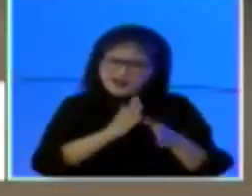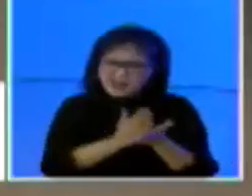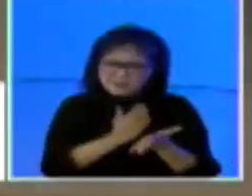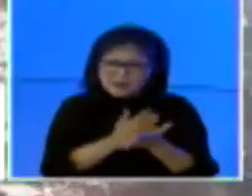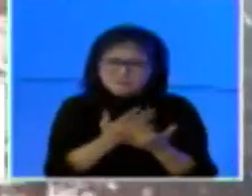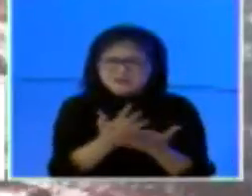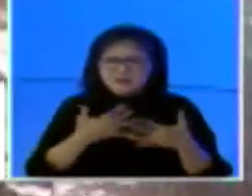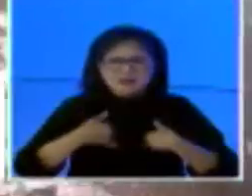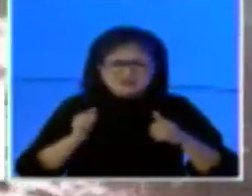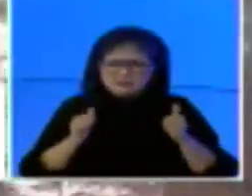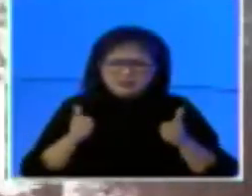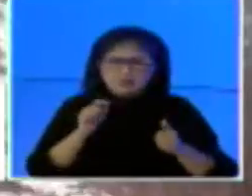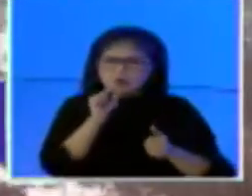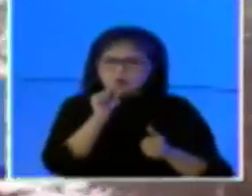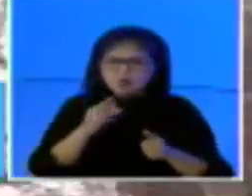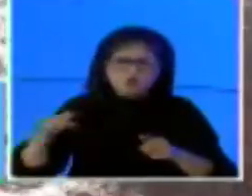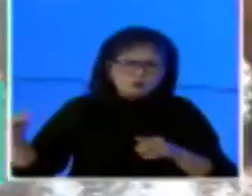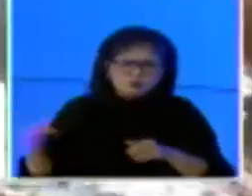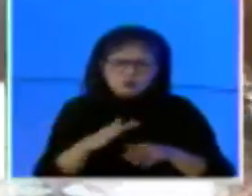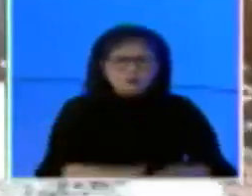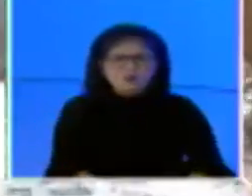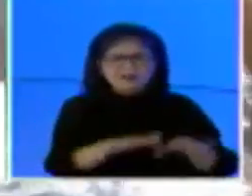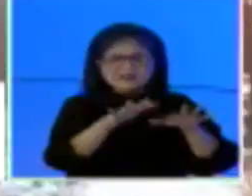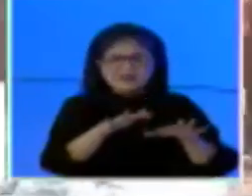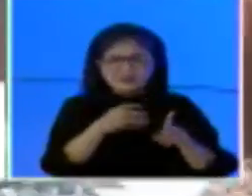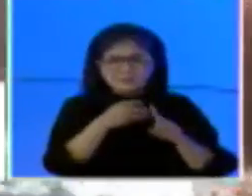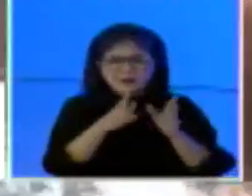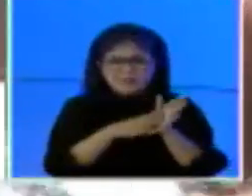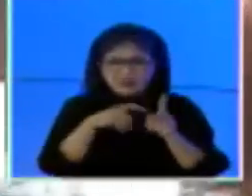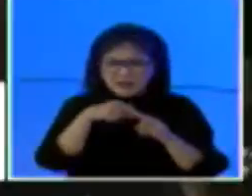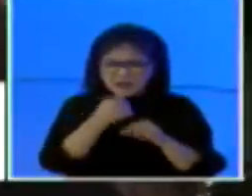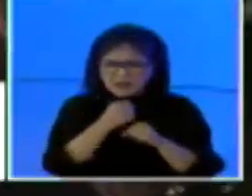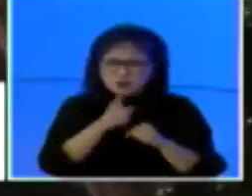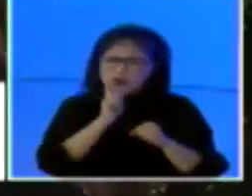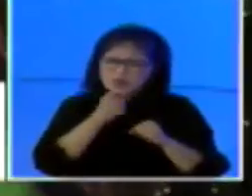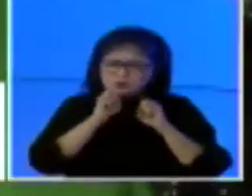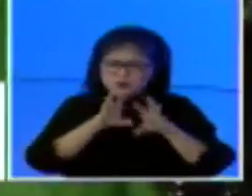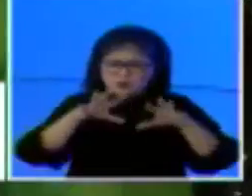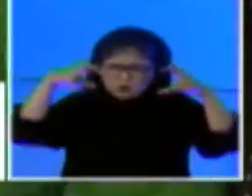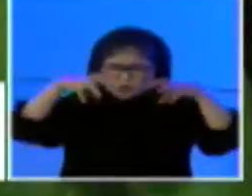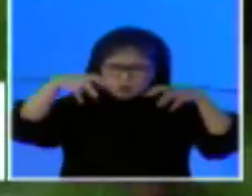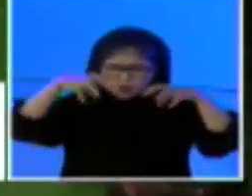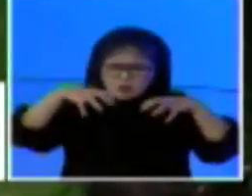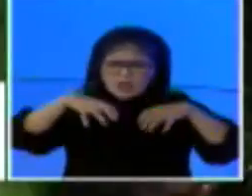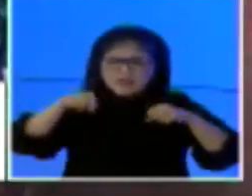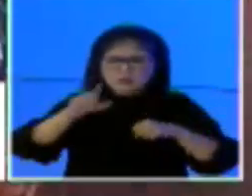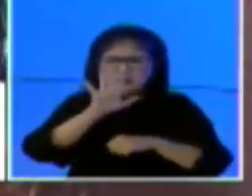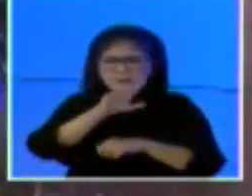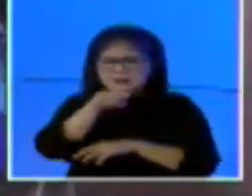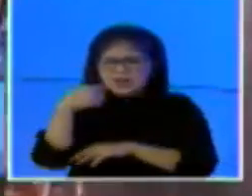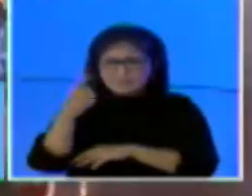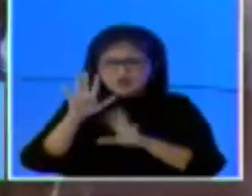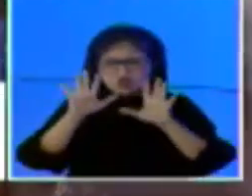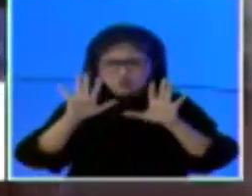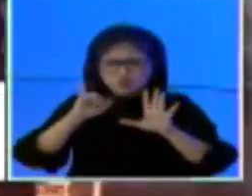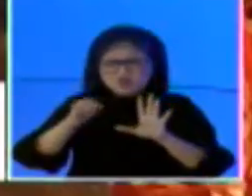saat banjir datang tiba-tiba. BMKG kembali memperingatkan hujan ekstrim akan kembali mengguyur 5 hingga 10 Januari di